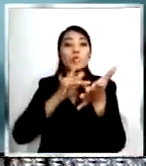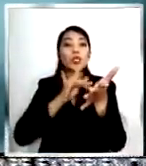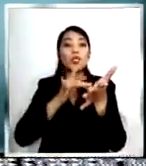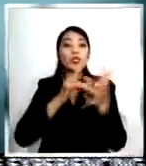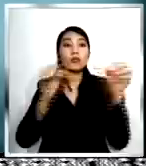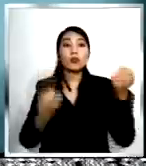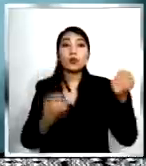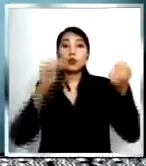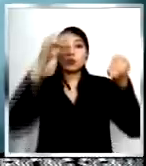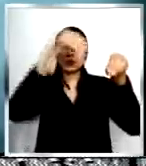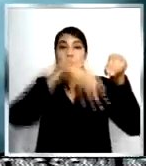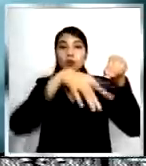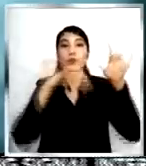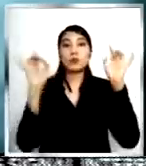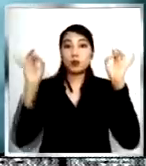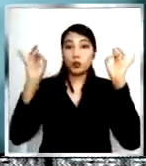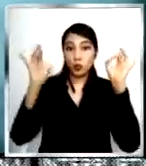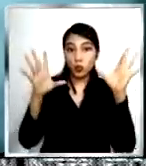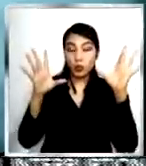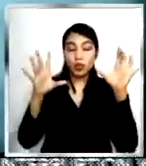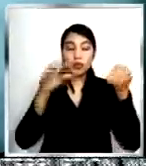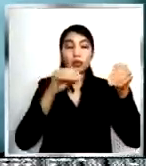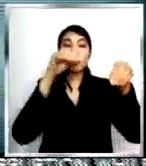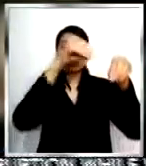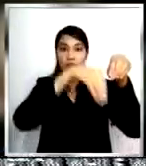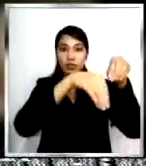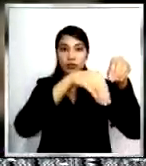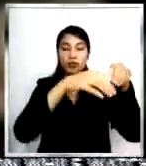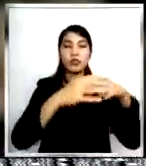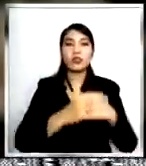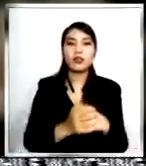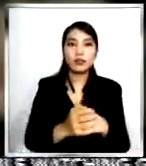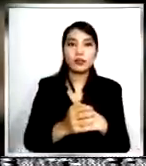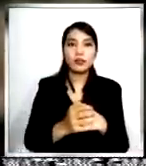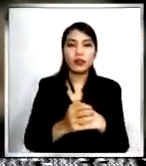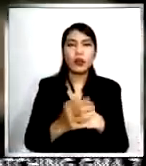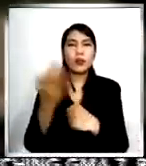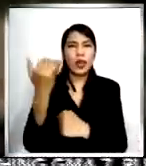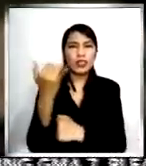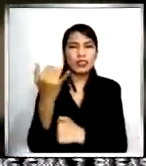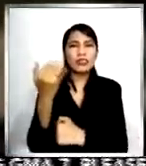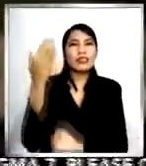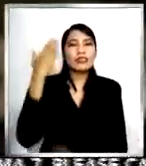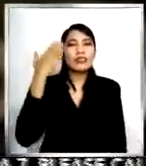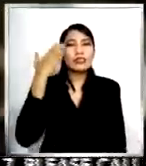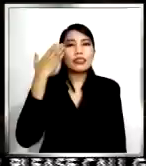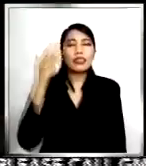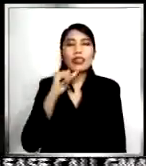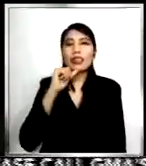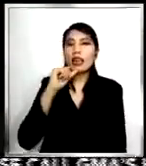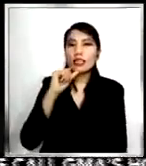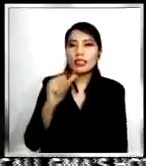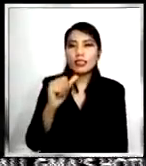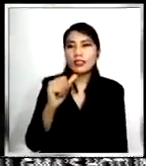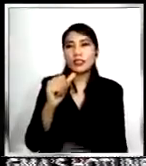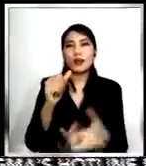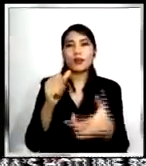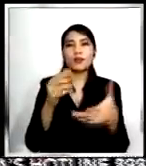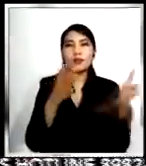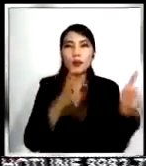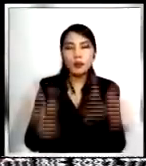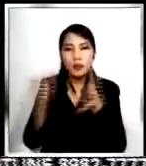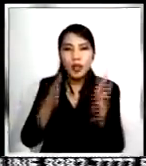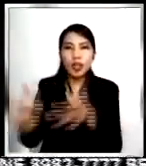and toxic substance, malamang doon pumasok yan dahil hindi nila na asikaso ng maayos kung saan yung